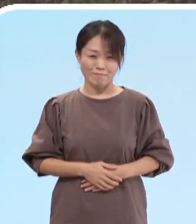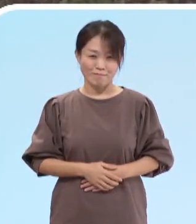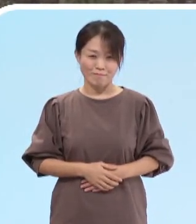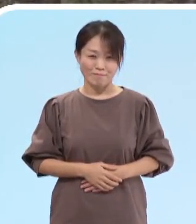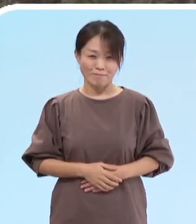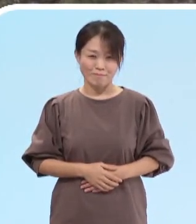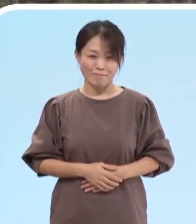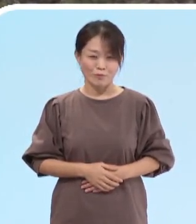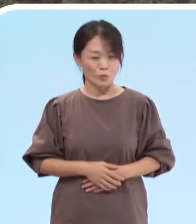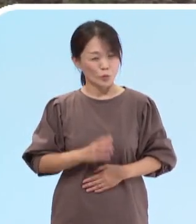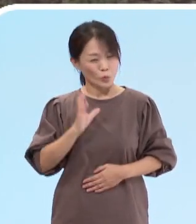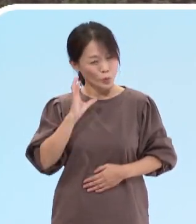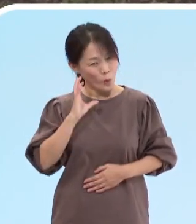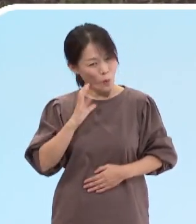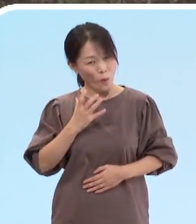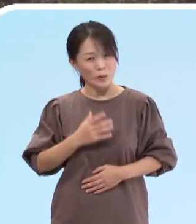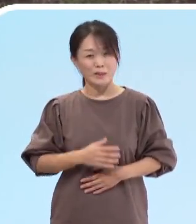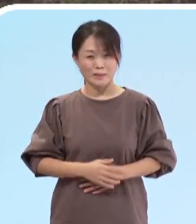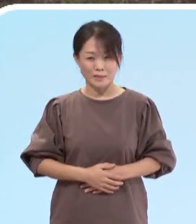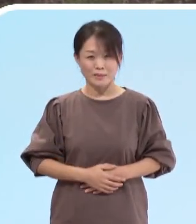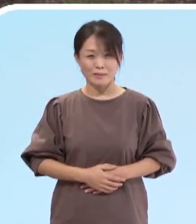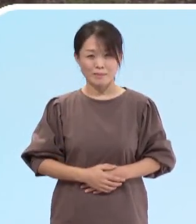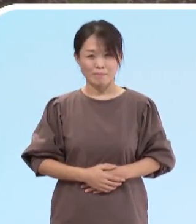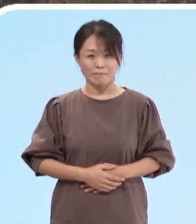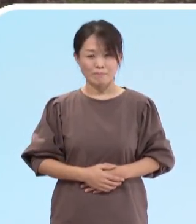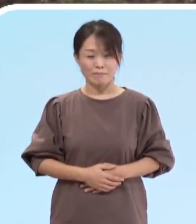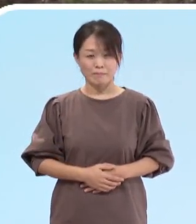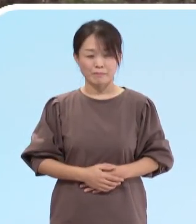そうですか、 はい、 すごいな。